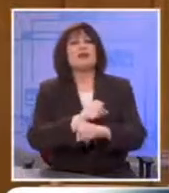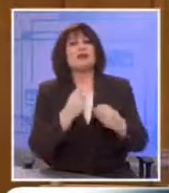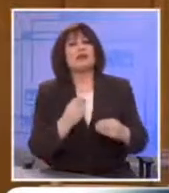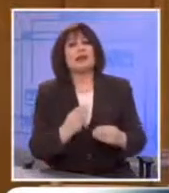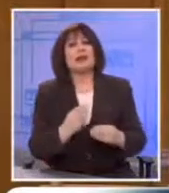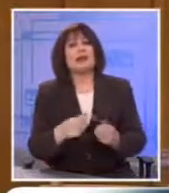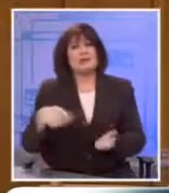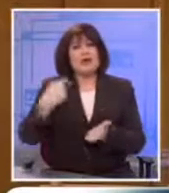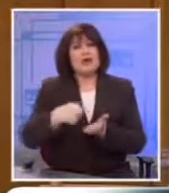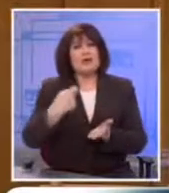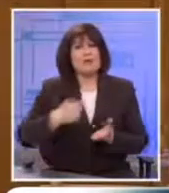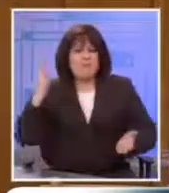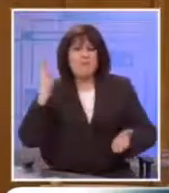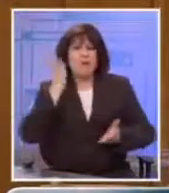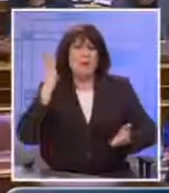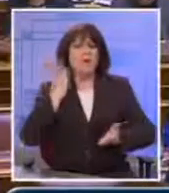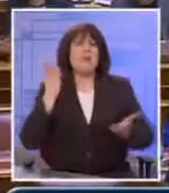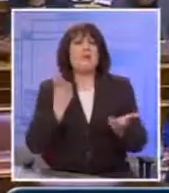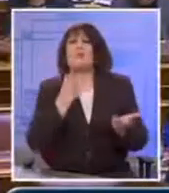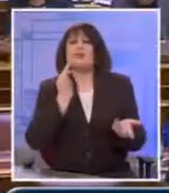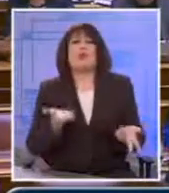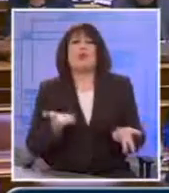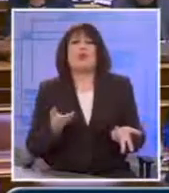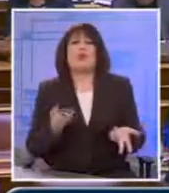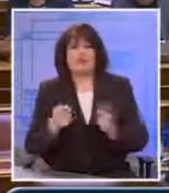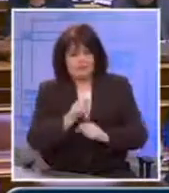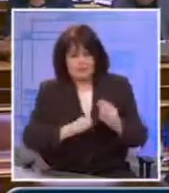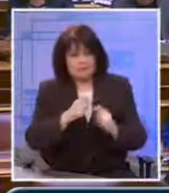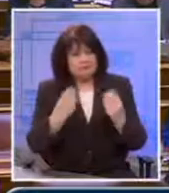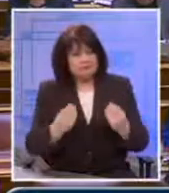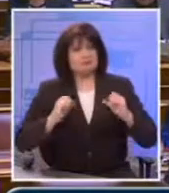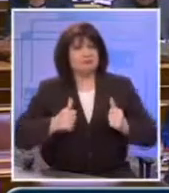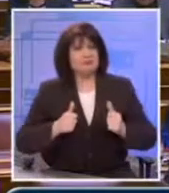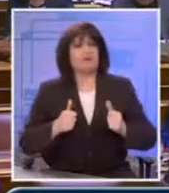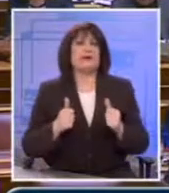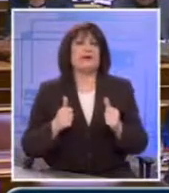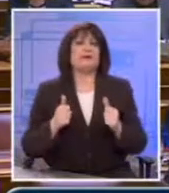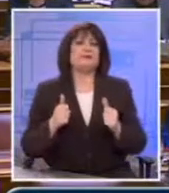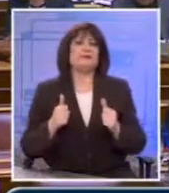συνεχίζουμε να πληρώνουμε καμπάνες. Αυτό θα ήταν μια γενναία,